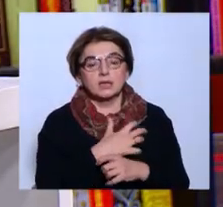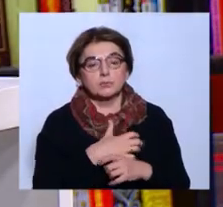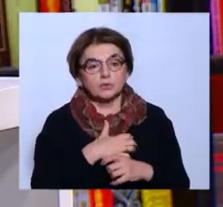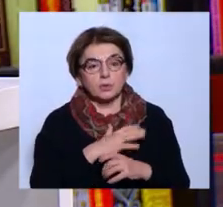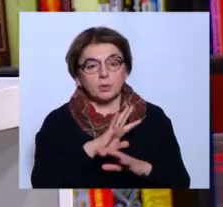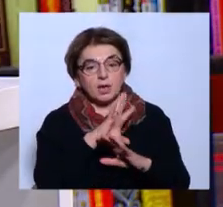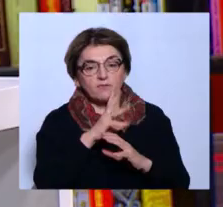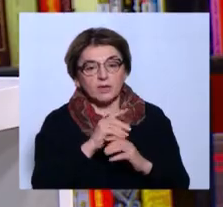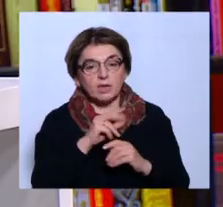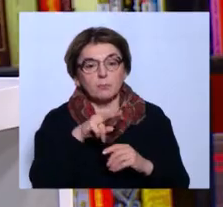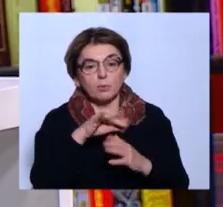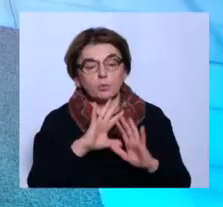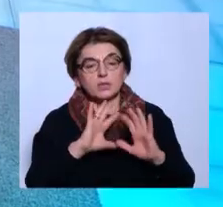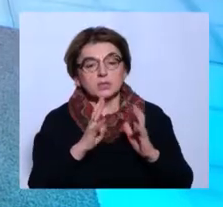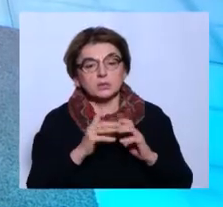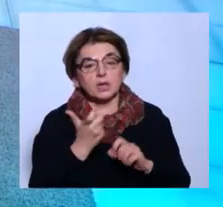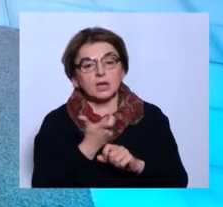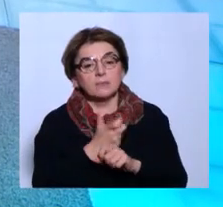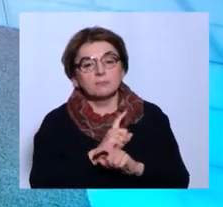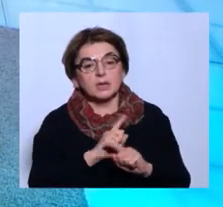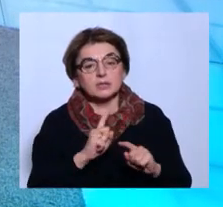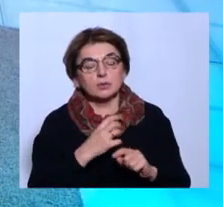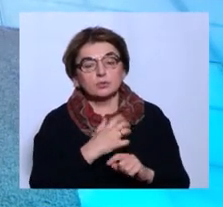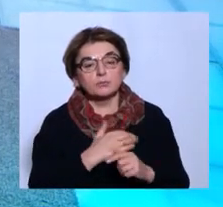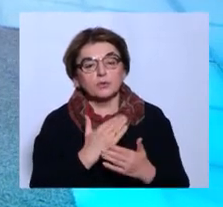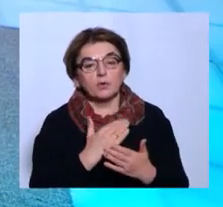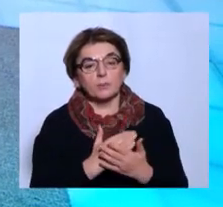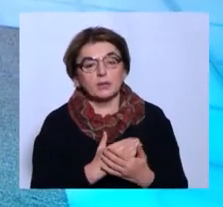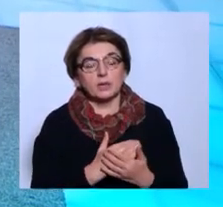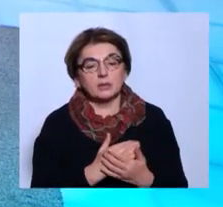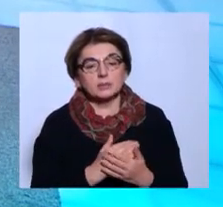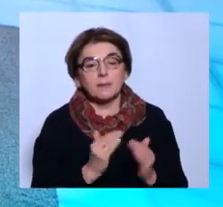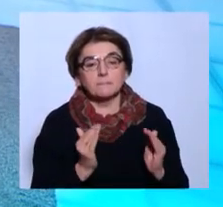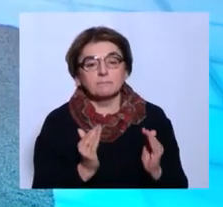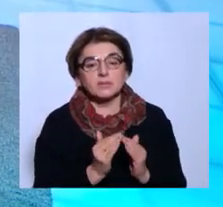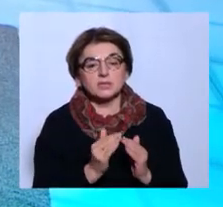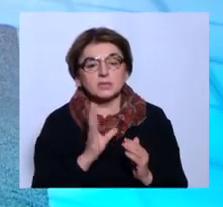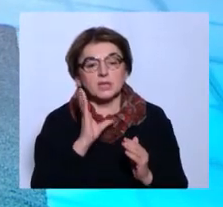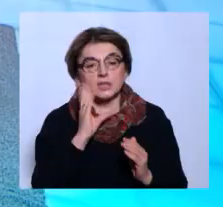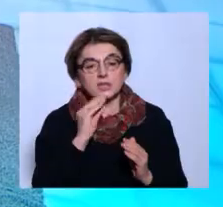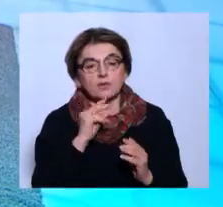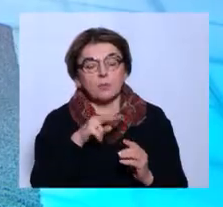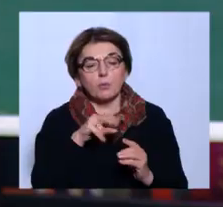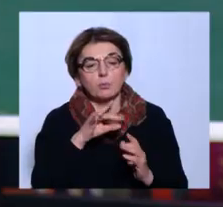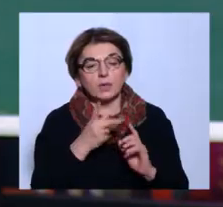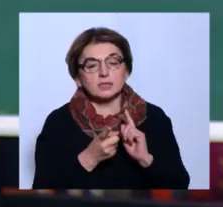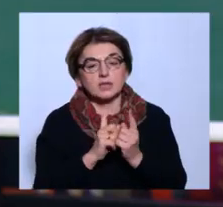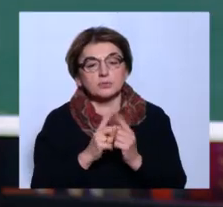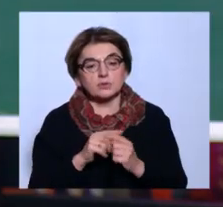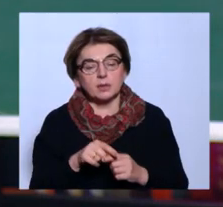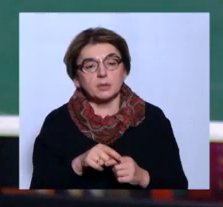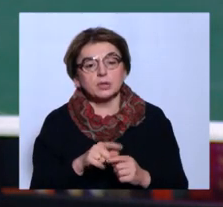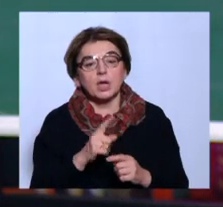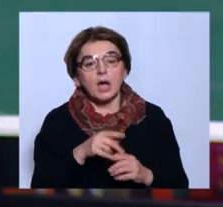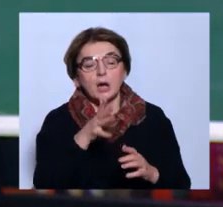ხდება რასაკვირველია, მაგრამ განსაკუთრებით მნიშვნელოვანი არის მცირე რიცხოვან პოპულაციებში. მაგალითად,